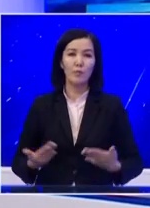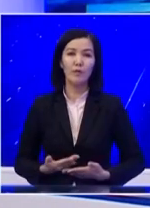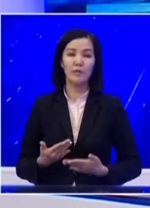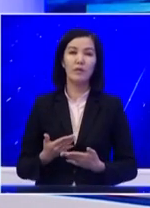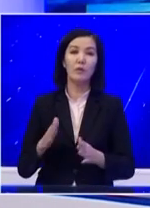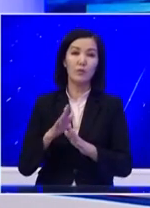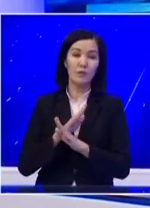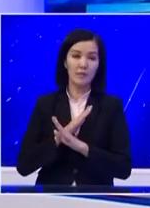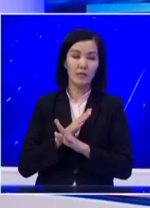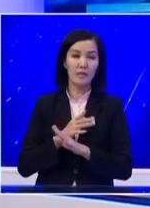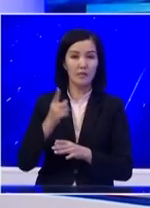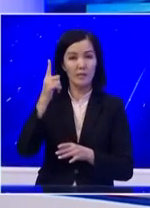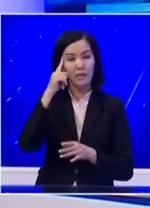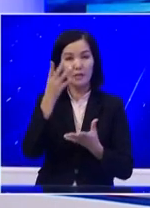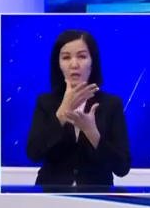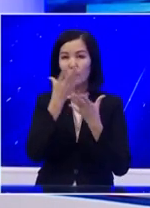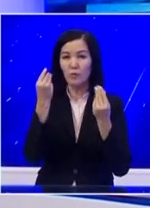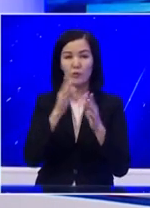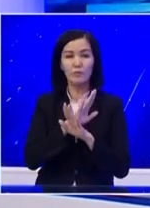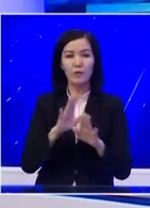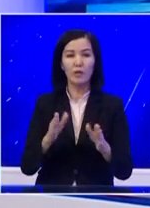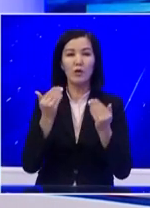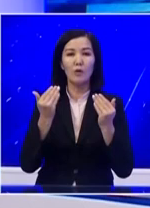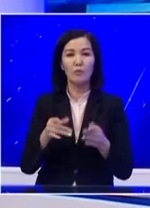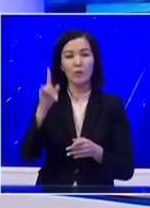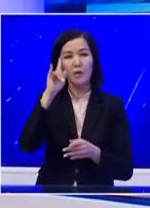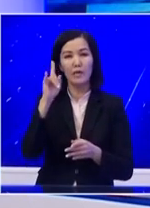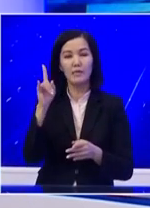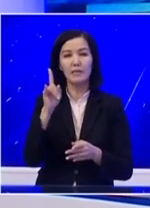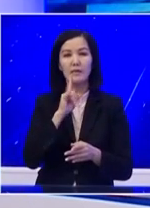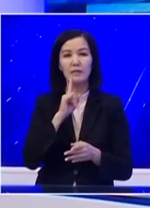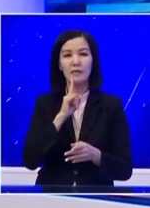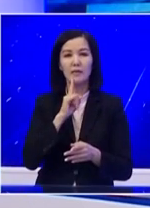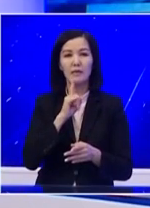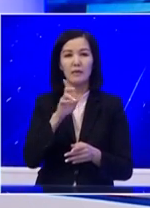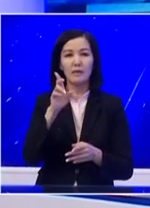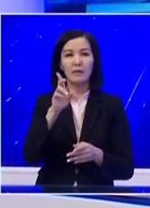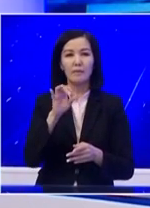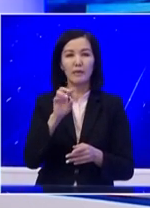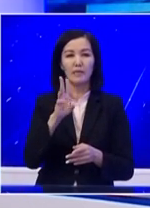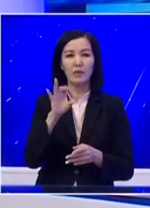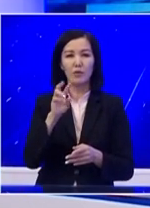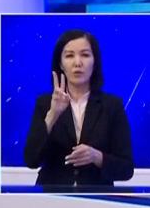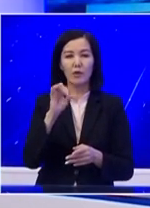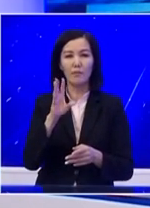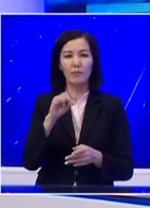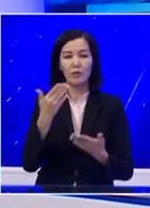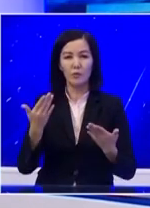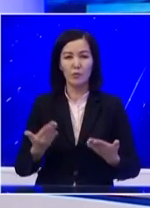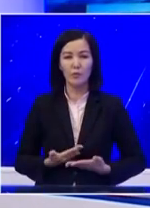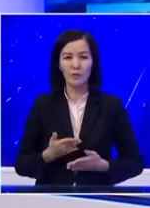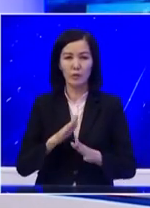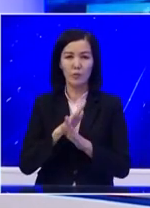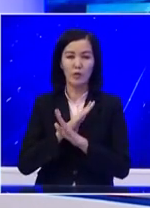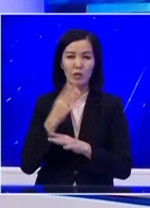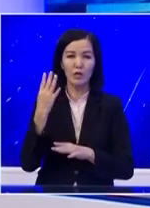Өмірден өтсе де санадан өшпейді. Бүгін Қазақтың бір туар перзенті журналист Бейсен Құранбектің өмірден өткеніне 40 күн.